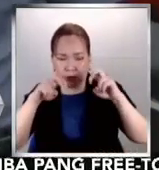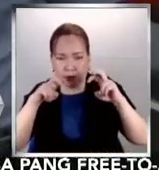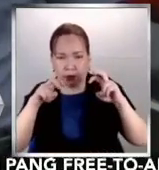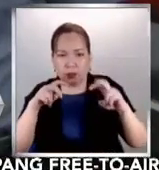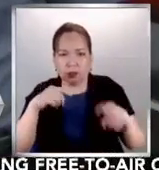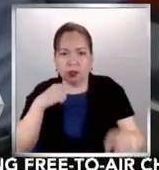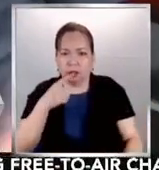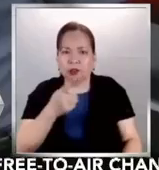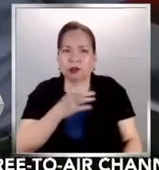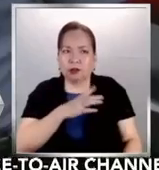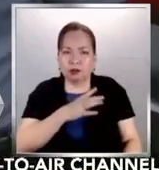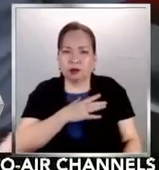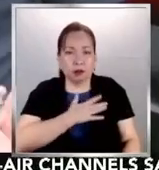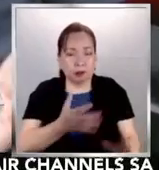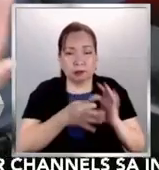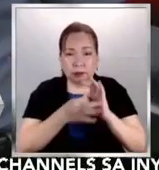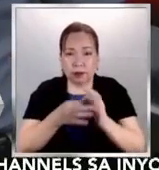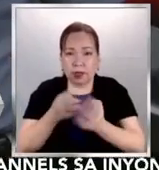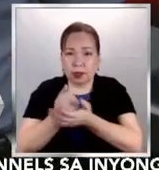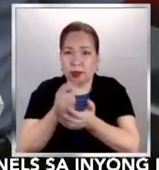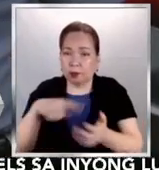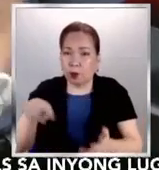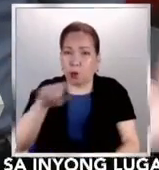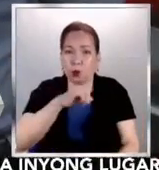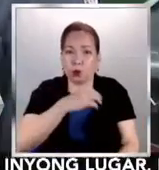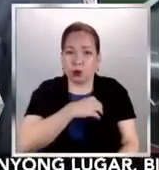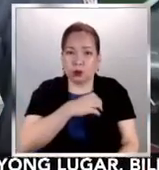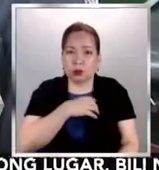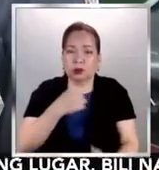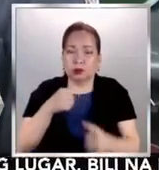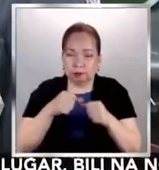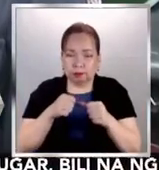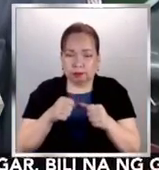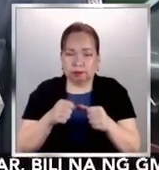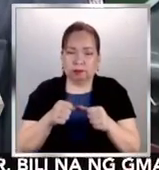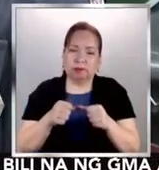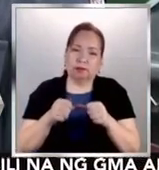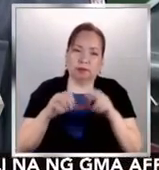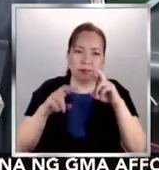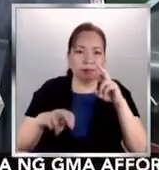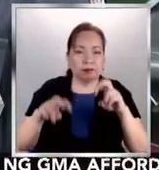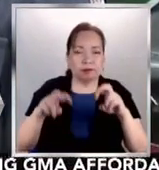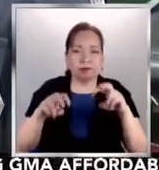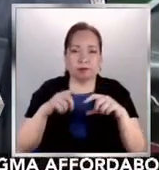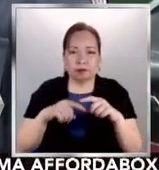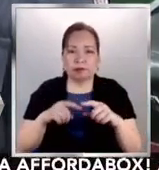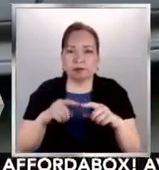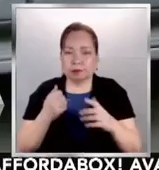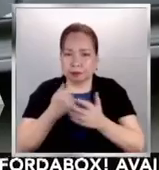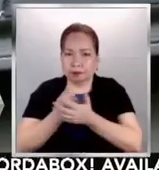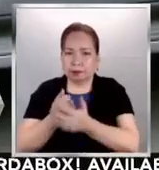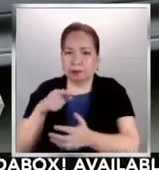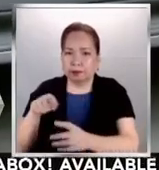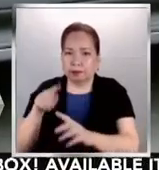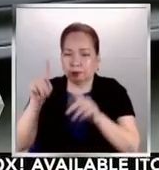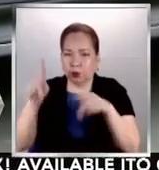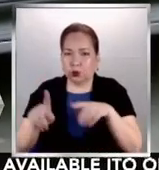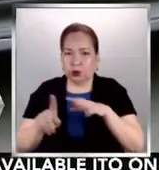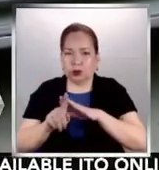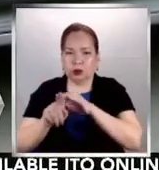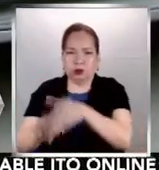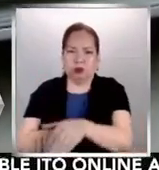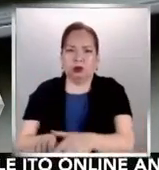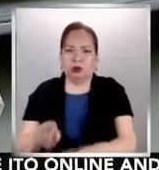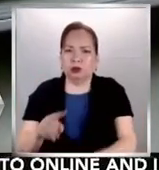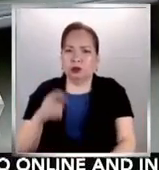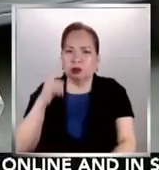itong makipagtulungan sa mga otoridad sa isinasagawang investigasyon. At handa rin daw tulungan ang kanyang nasagasaan. Sumailalim ito sa